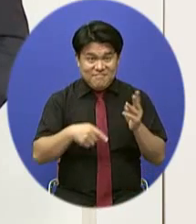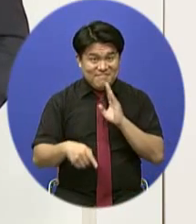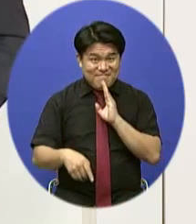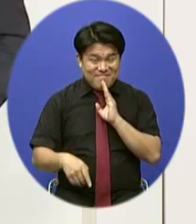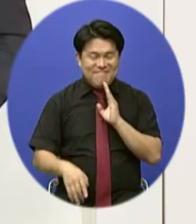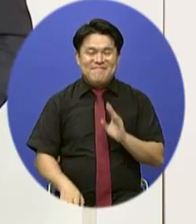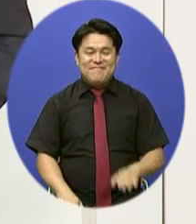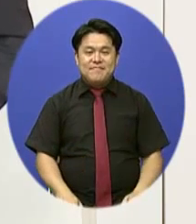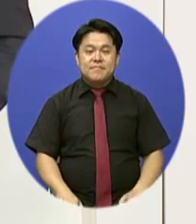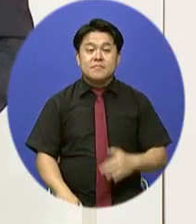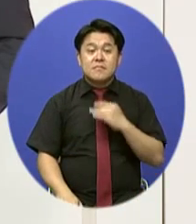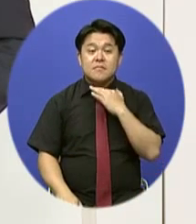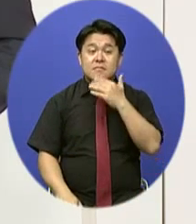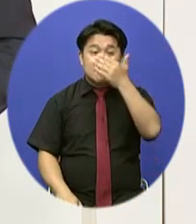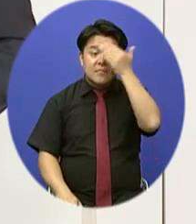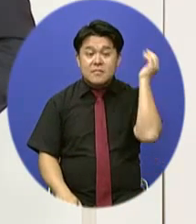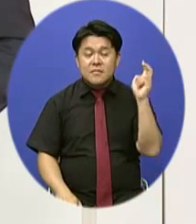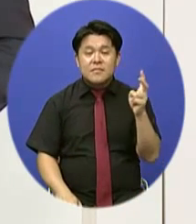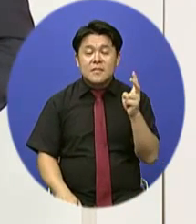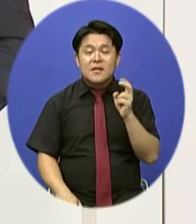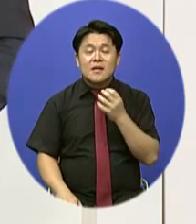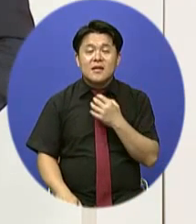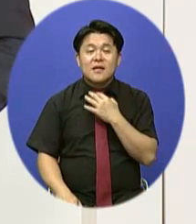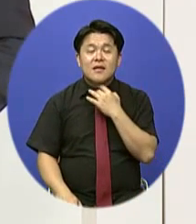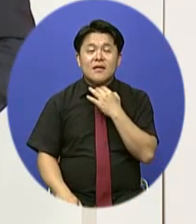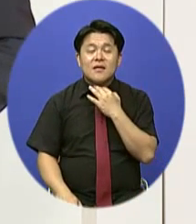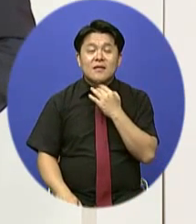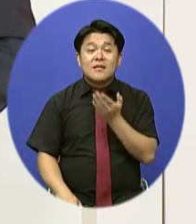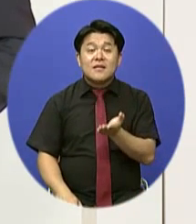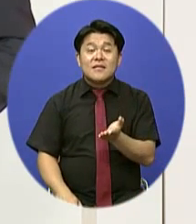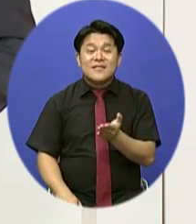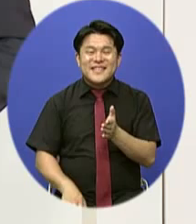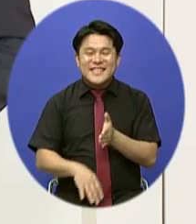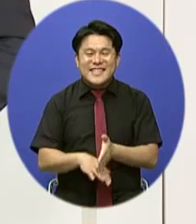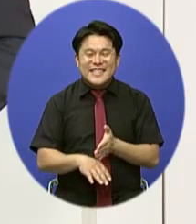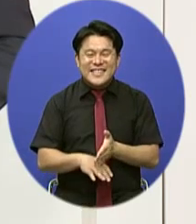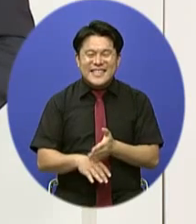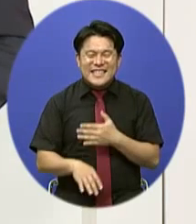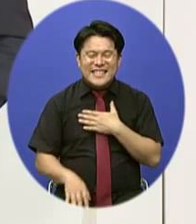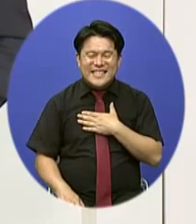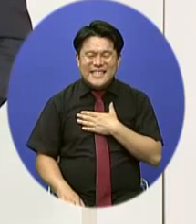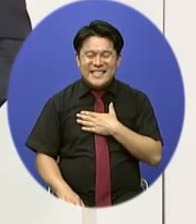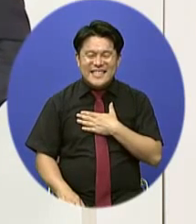네. 연세가 젊으실 것 같아요. 목소리가. 감사합니다. 말씀 이래도.